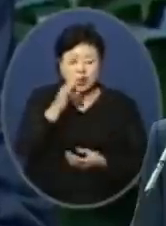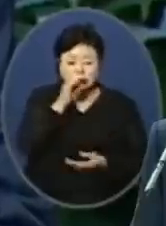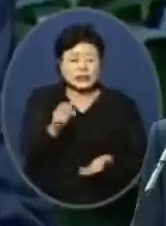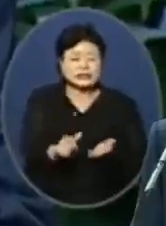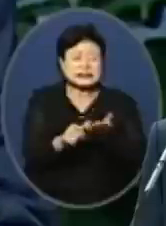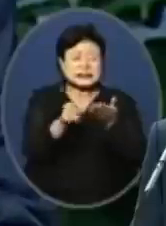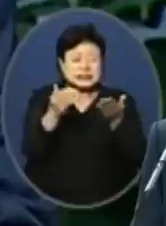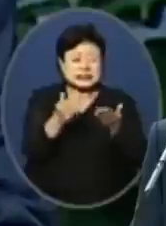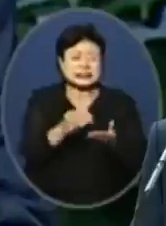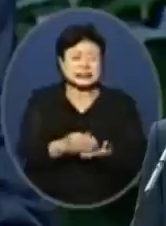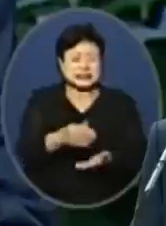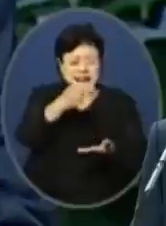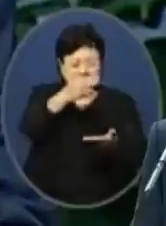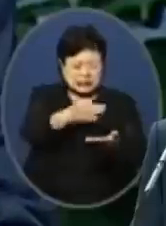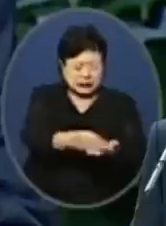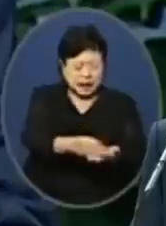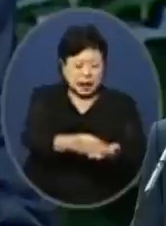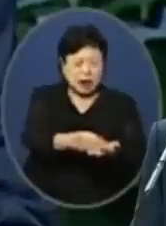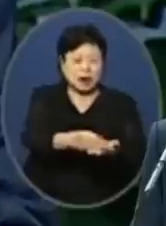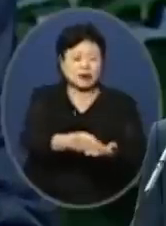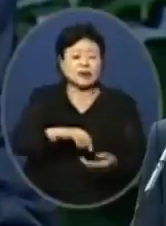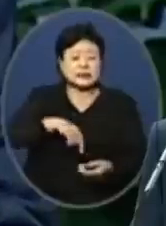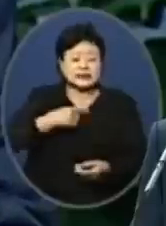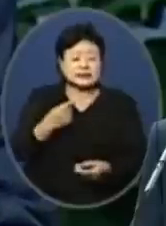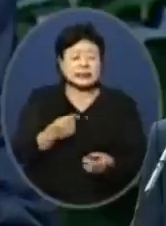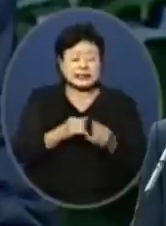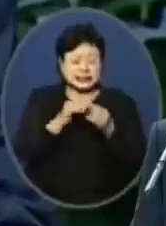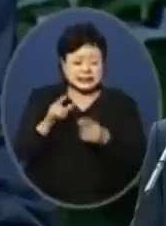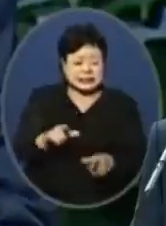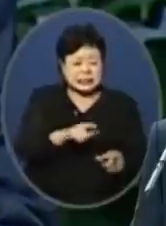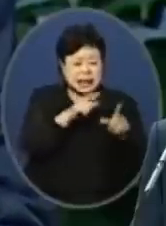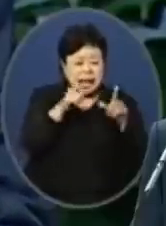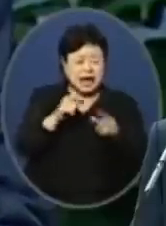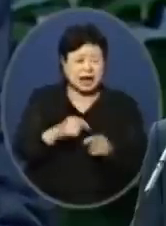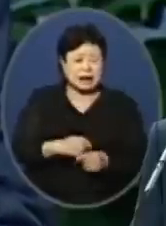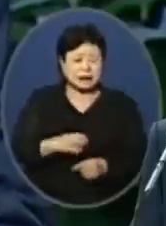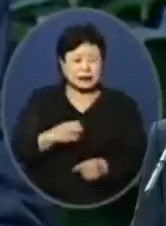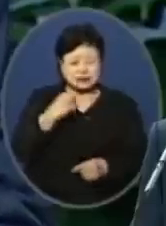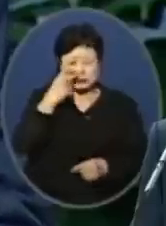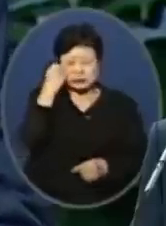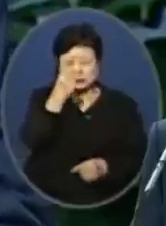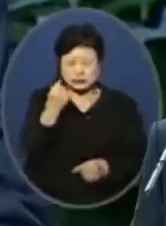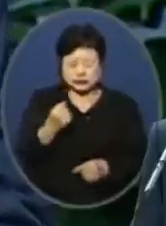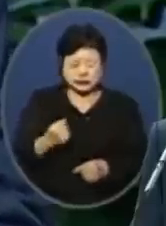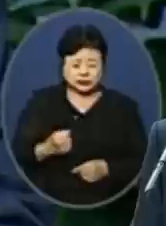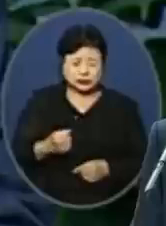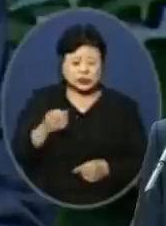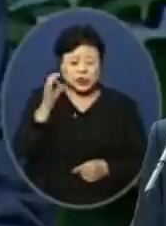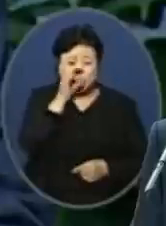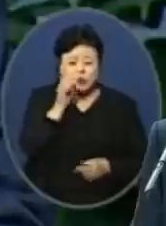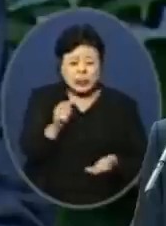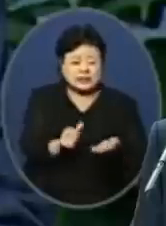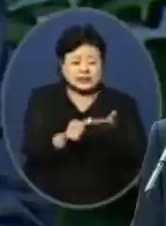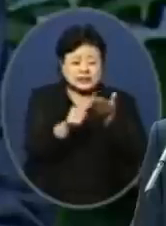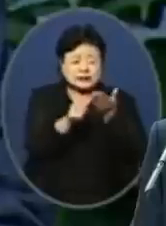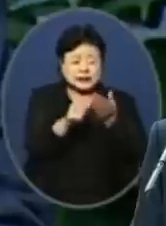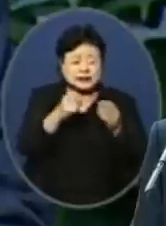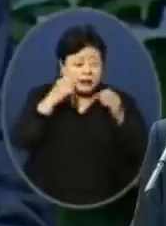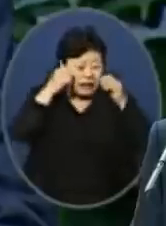돼지치는 직업은 가장 천한 직업입니다. 그는 자기 인생이 누더기 같이 썩었다는 것을 돼지를 치면서 깨달았던